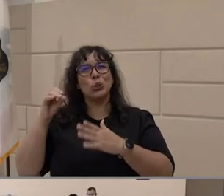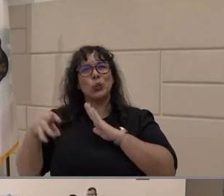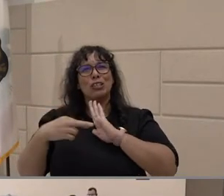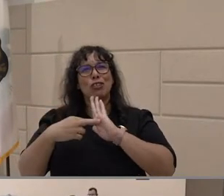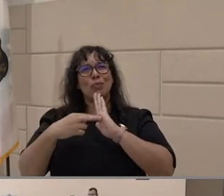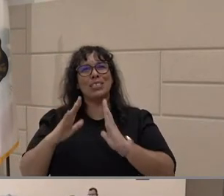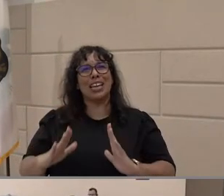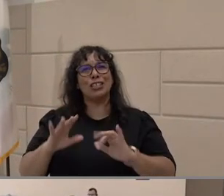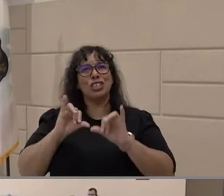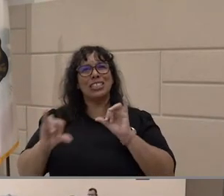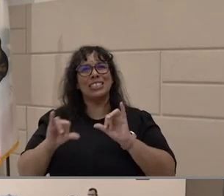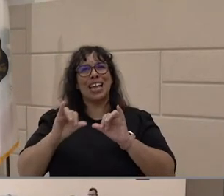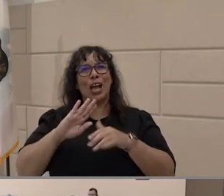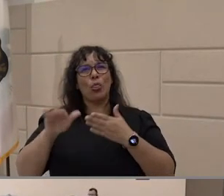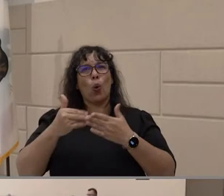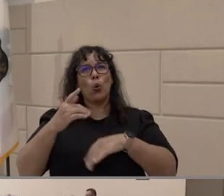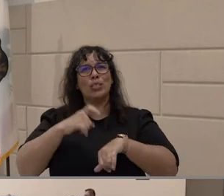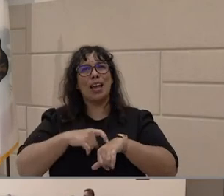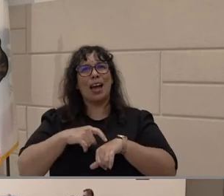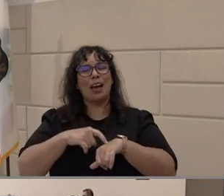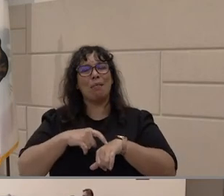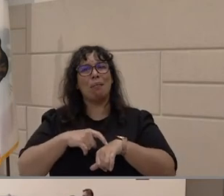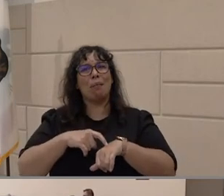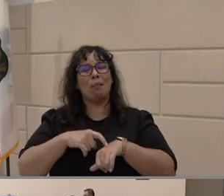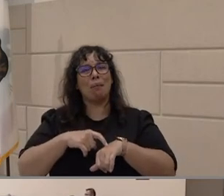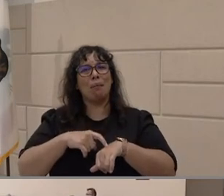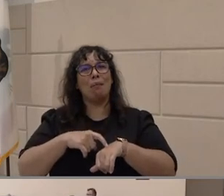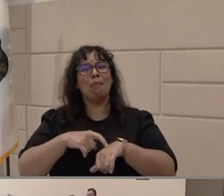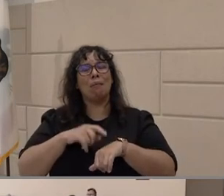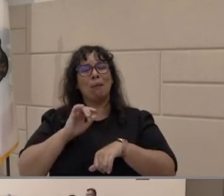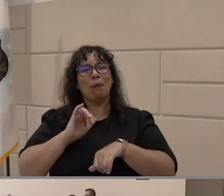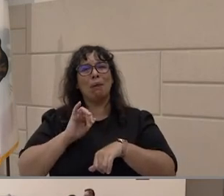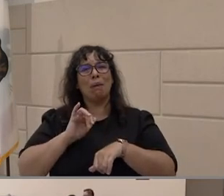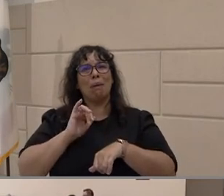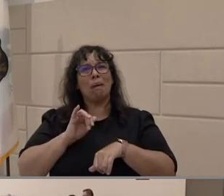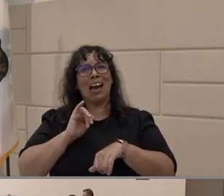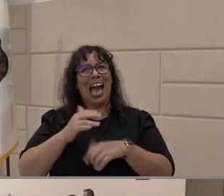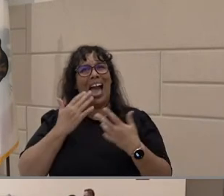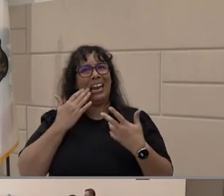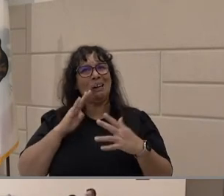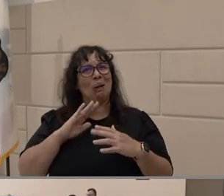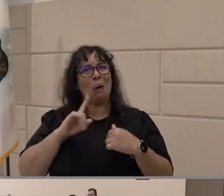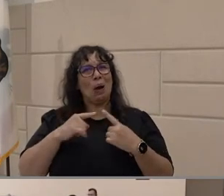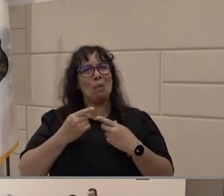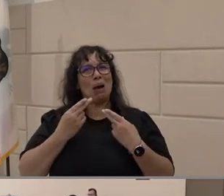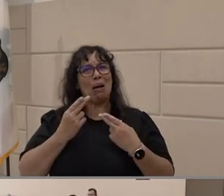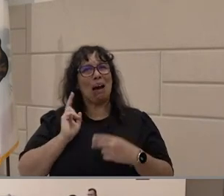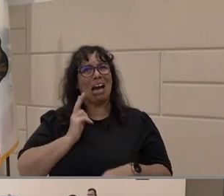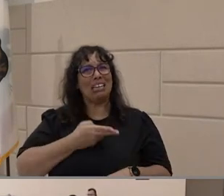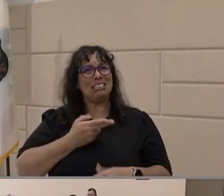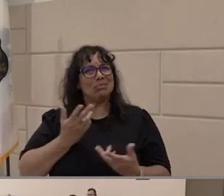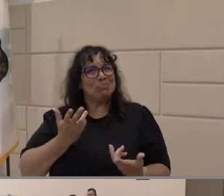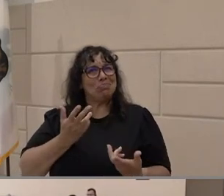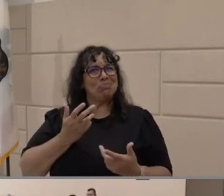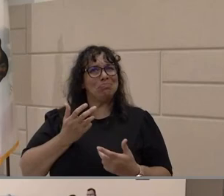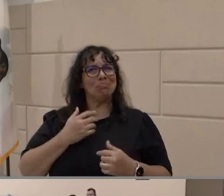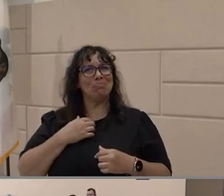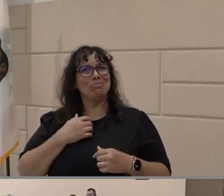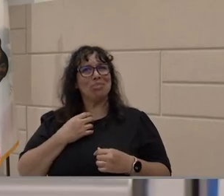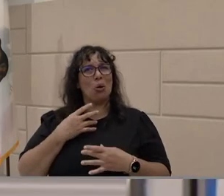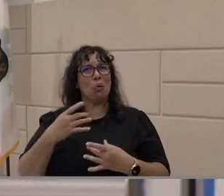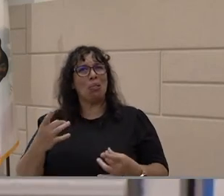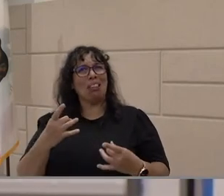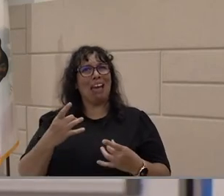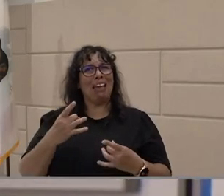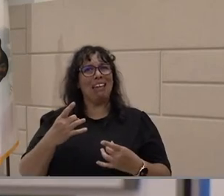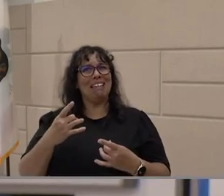កាលពីខែមុនដែលនាងបានមកចូលរួមក្នុងកិច្ចប្រជុំជាមួយយើងនឹងគាត់ថានាងនៅក្នុងកិច្ចប្រជុំនឹងអង្គុយស្ដាប់ពីដើ